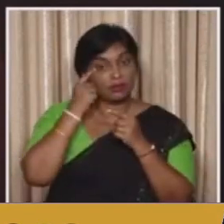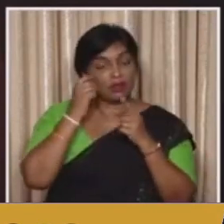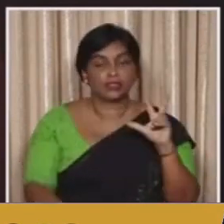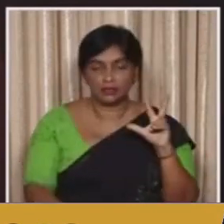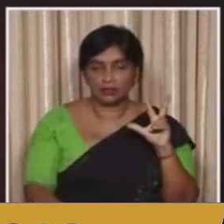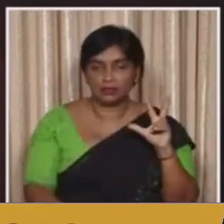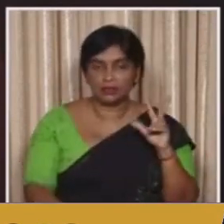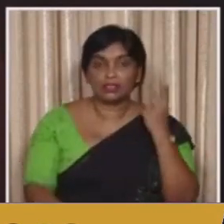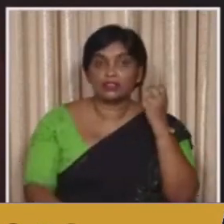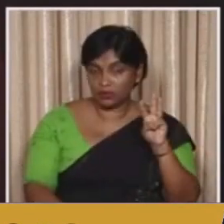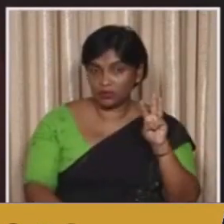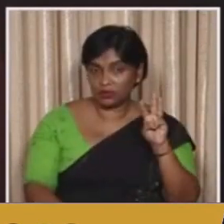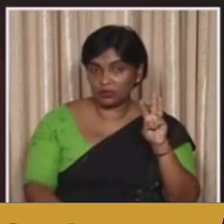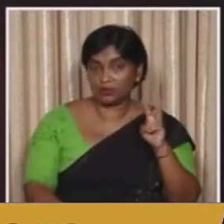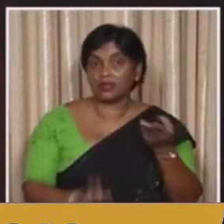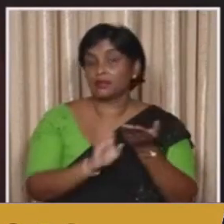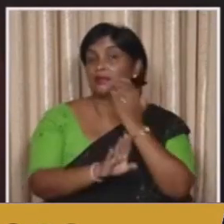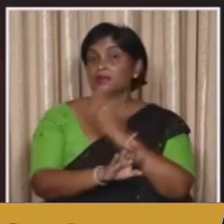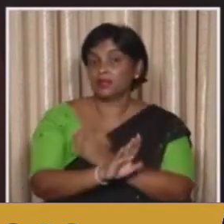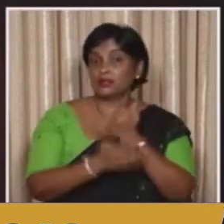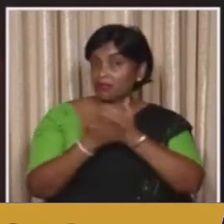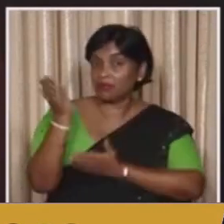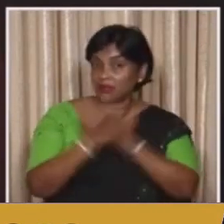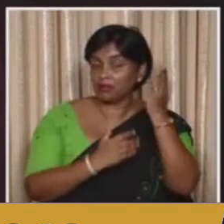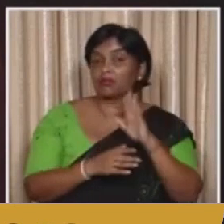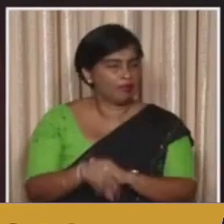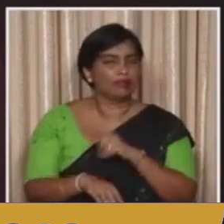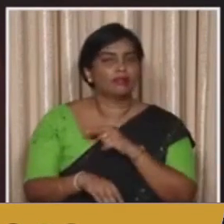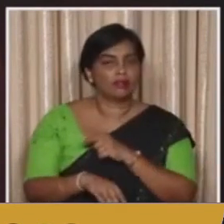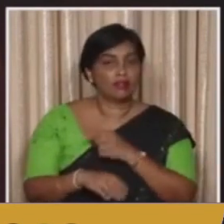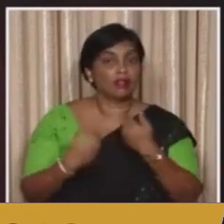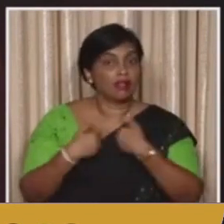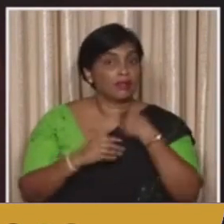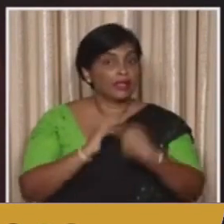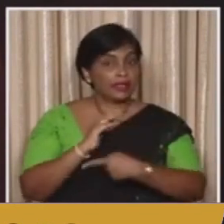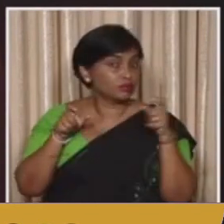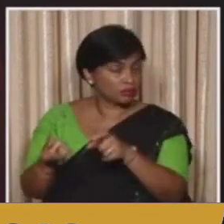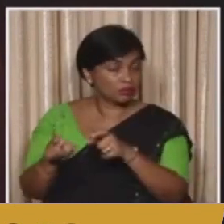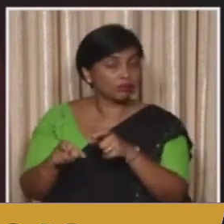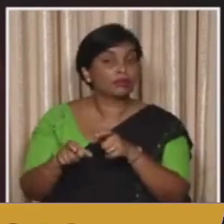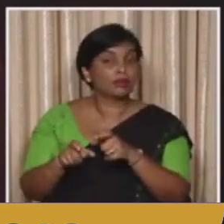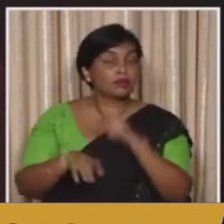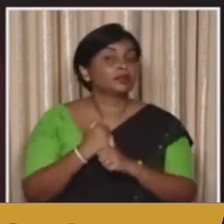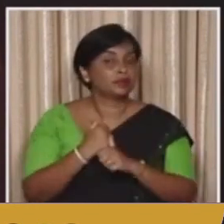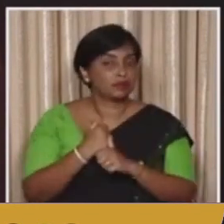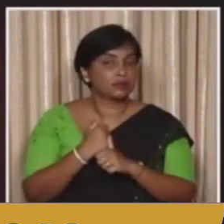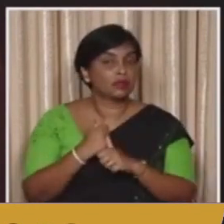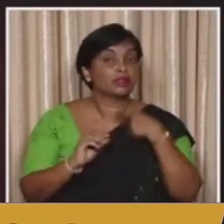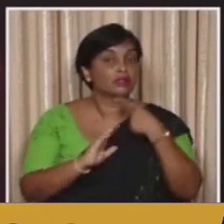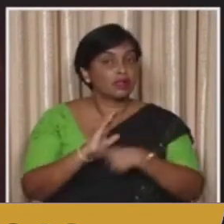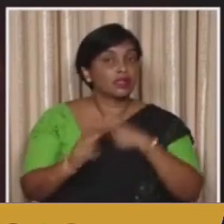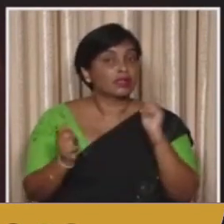අගෝස්තු 20 2023 සහ ඊට පෙර ලියපු ලියුම් හරහා ඔප්පු වෙනවා අපේ රටේ ක්‍රිකට් තහනම නිර්මාණය කරේ